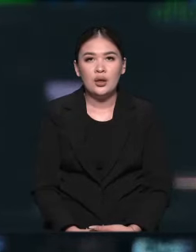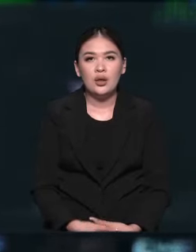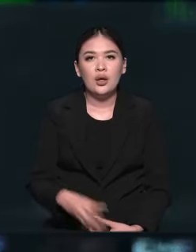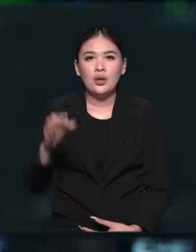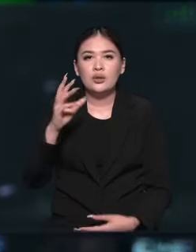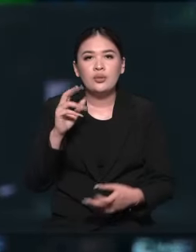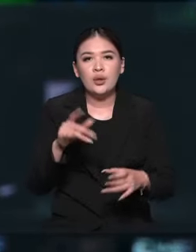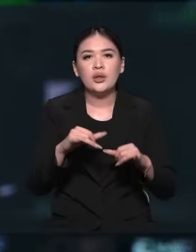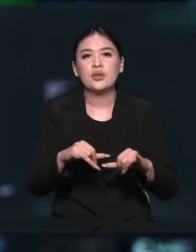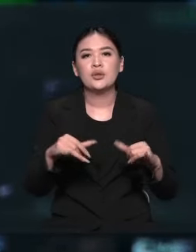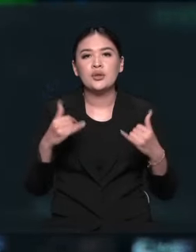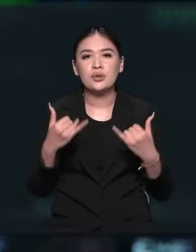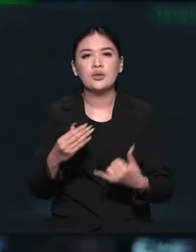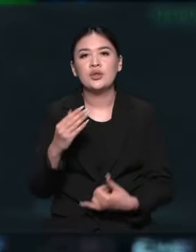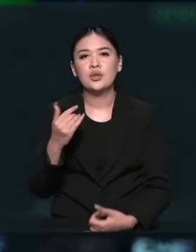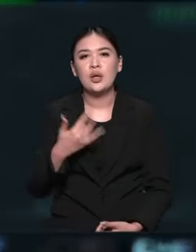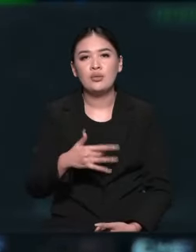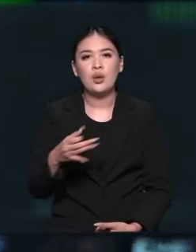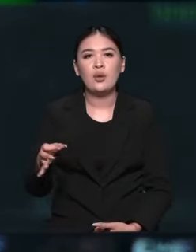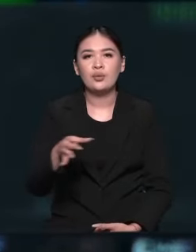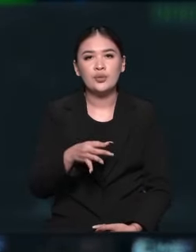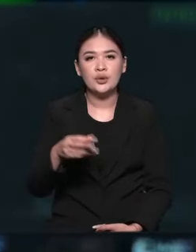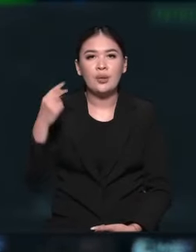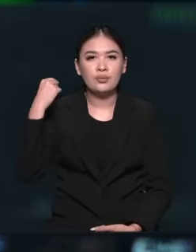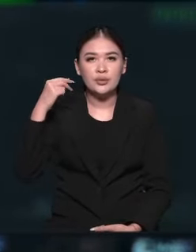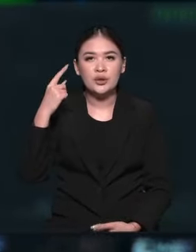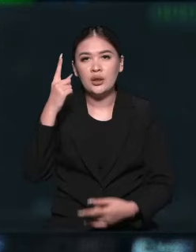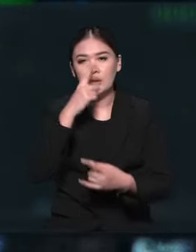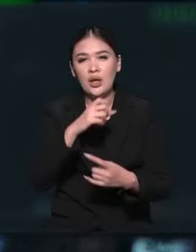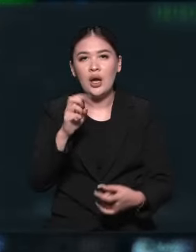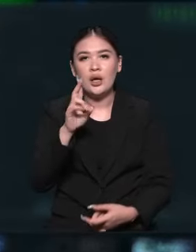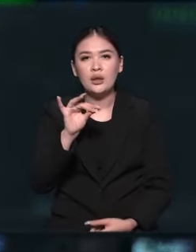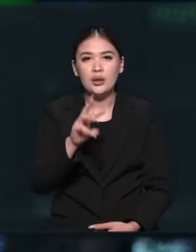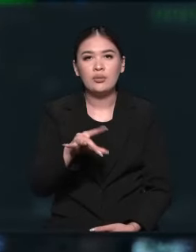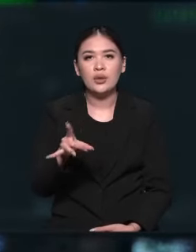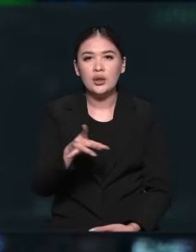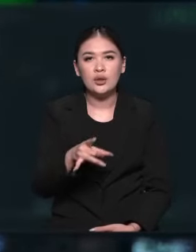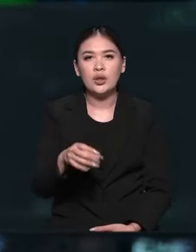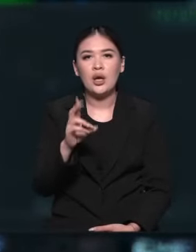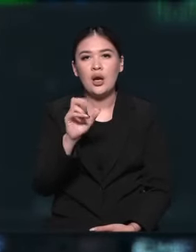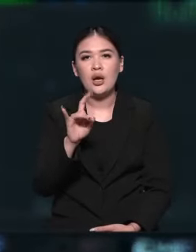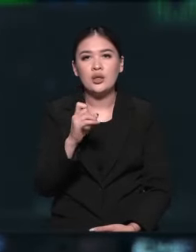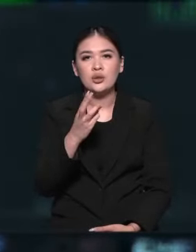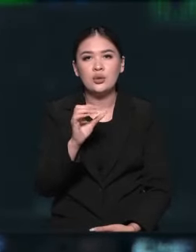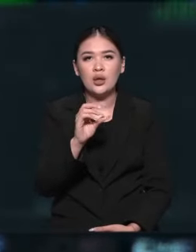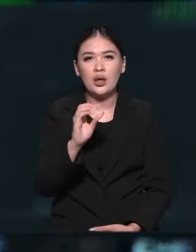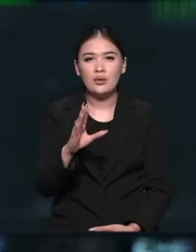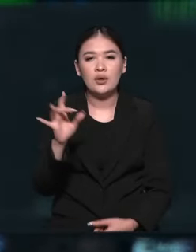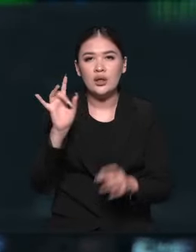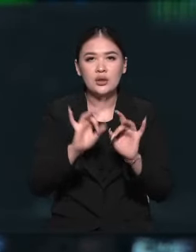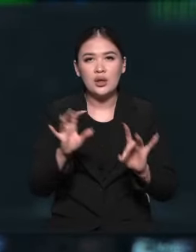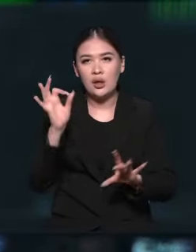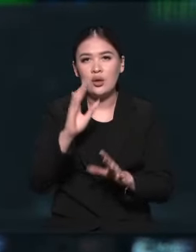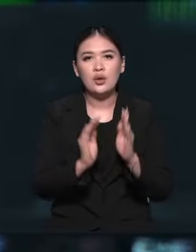О том, как развивается сегодня Жамбылская область, президенту доложил аким региона. Ербол Хорошукеев рассказал о